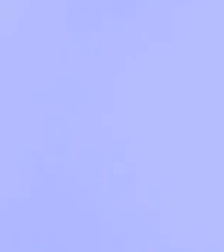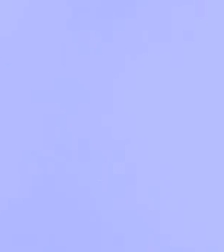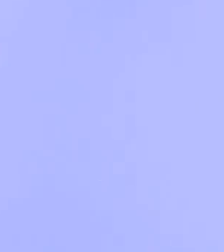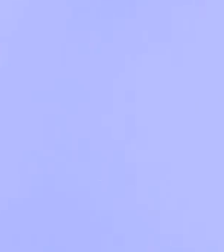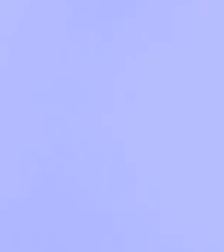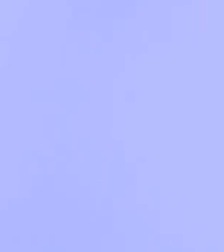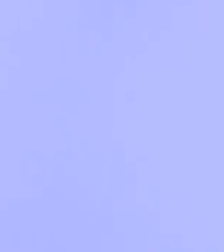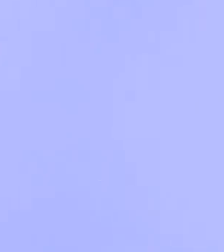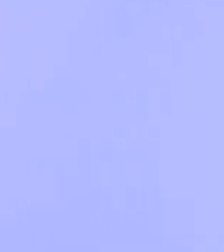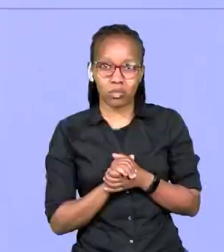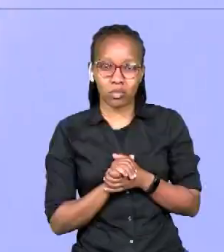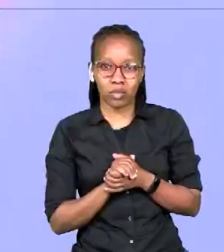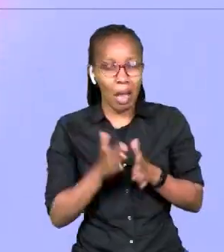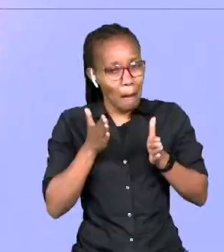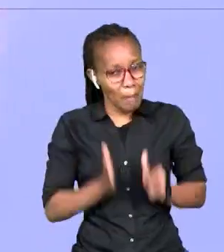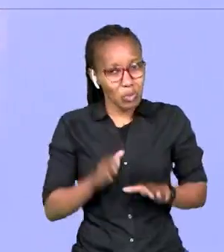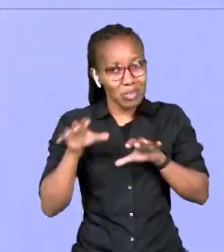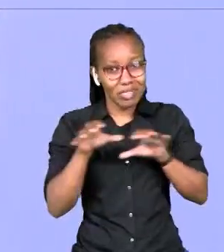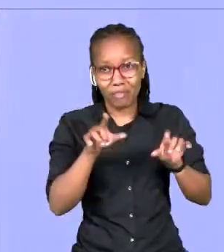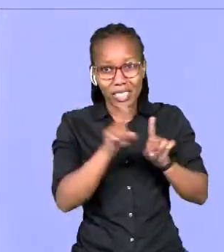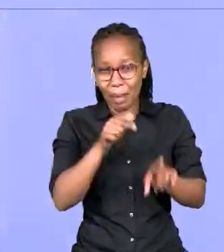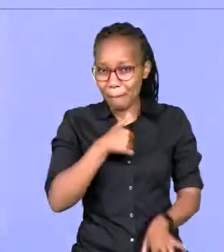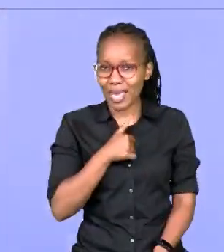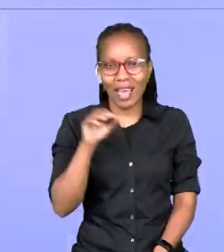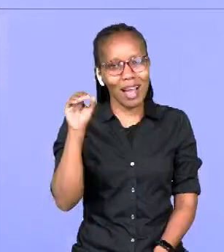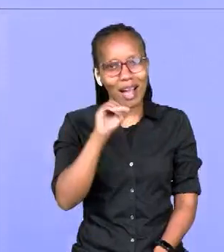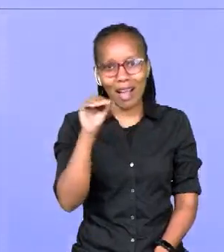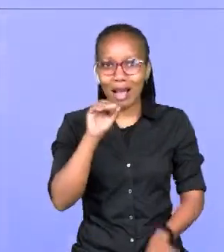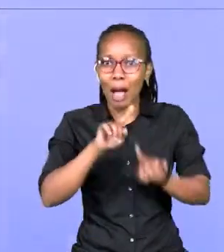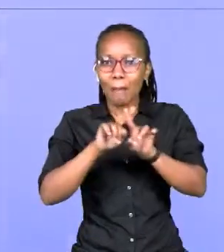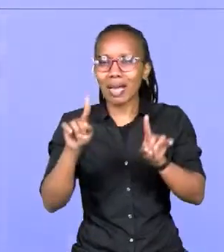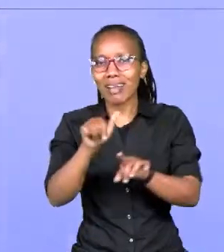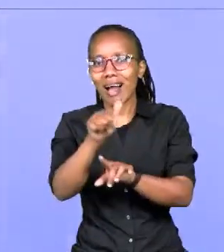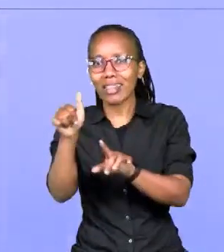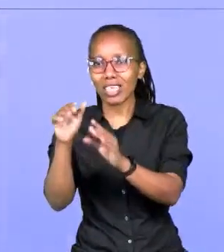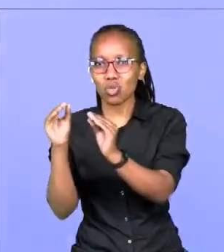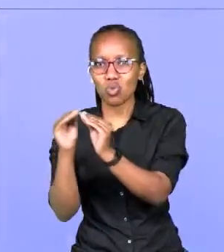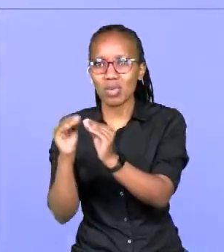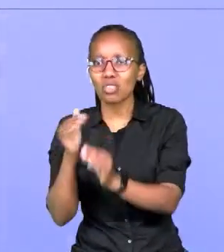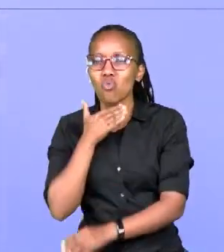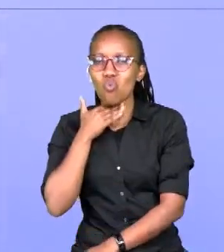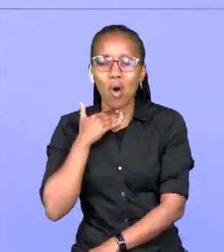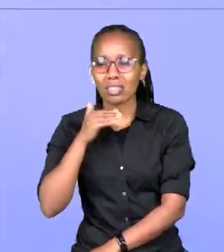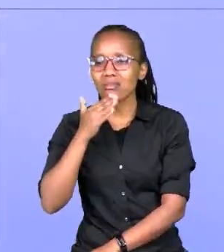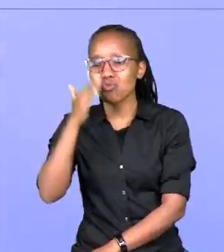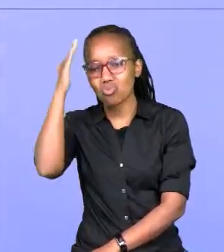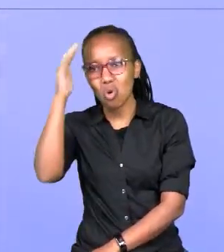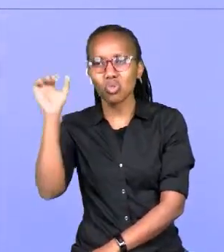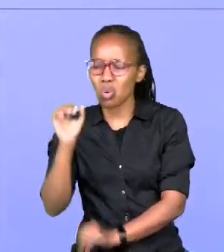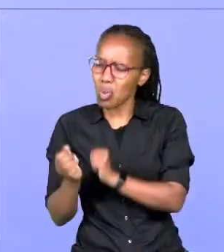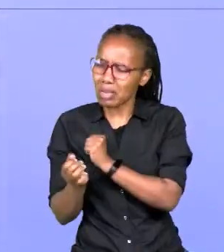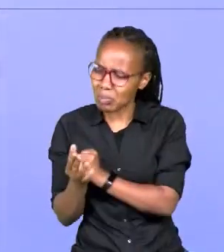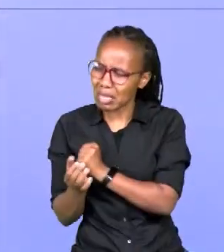Singetaka mtu apitie ile hali nimepitia. Lakini unapatana na wengine hata wataki kujua vile huko hata ukielezea